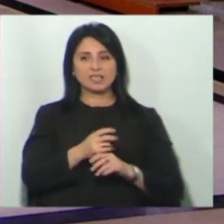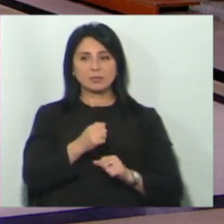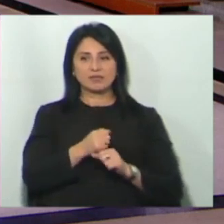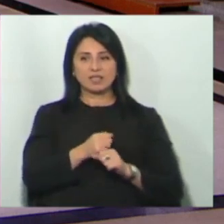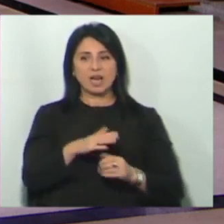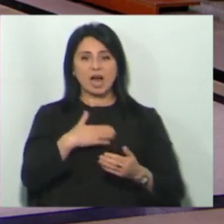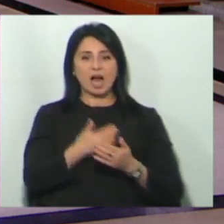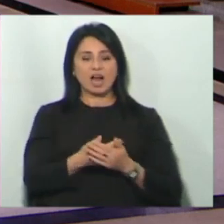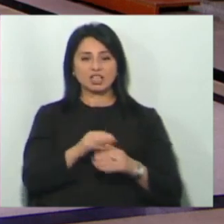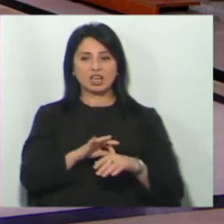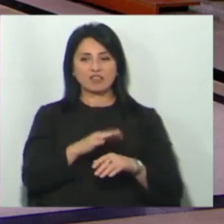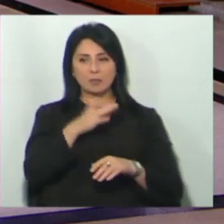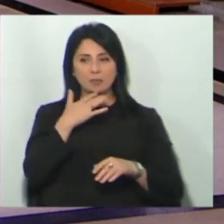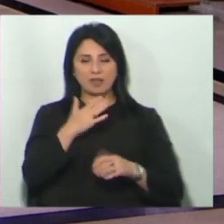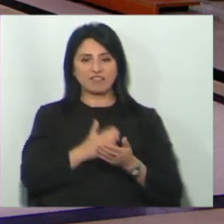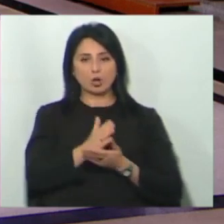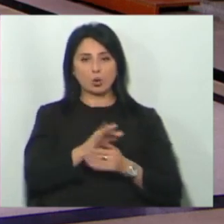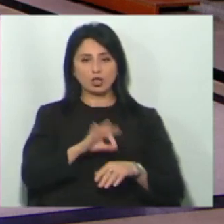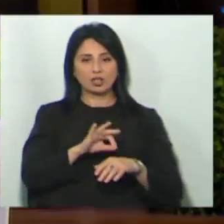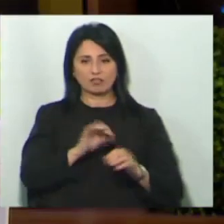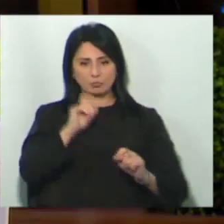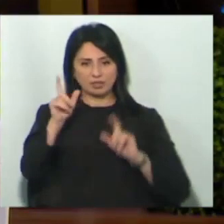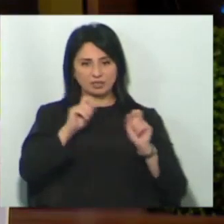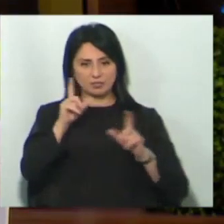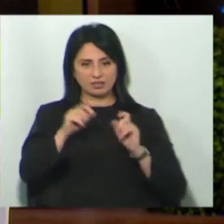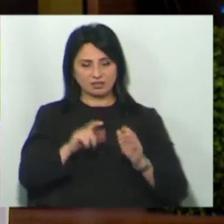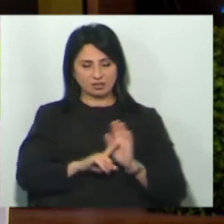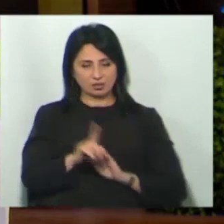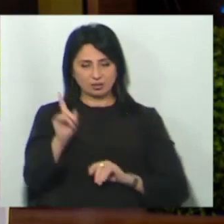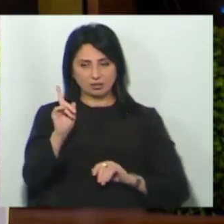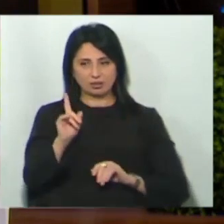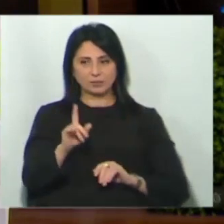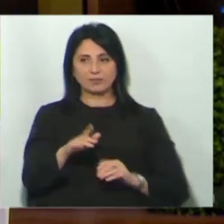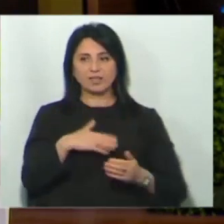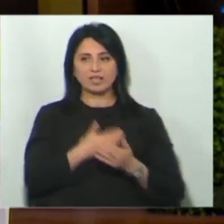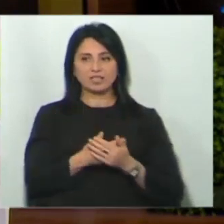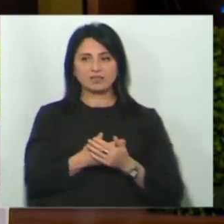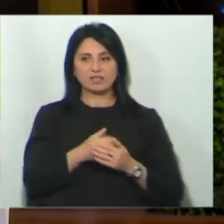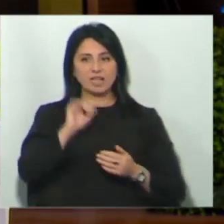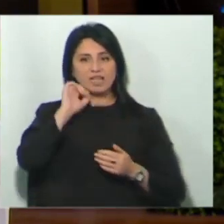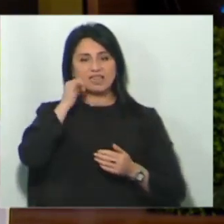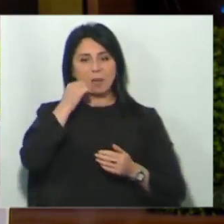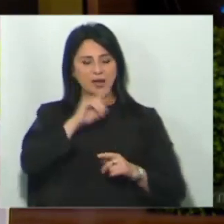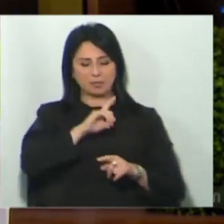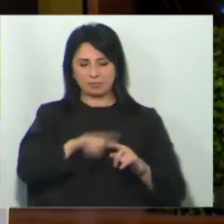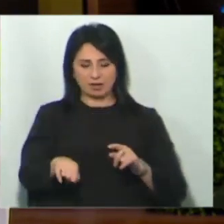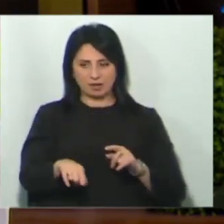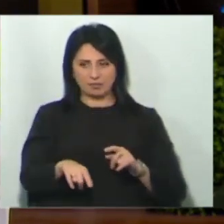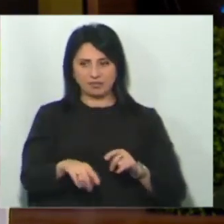აყენებს. Აქტივირდება კანის ბევრი ქრონიკული დაავადება, აქტივირდება ძალიან დაბერების პროცესი,